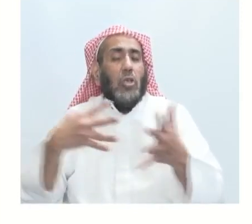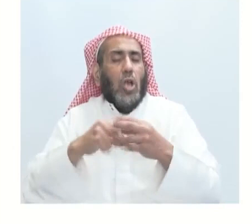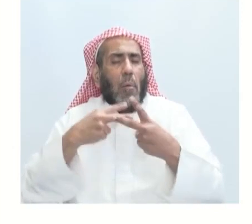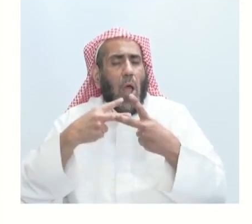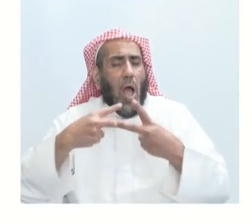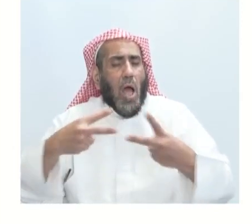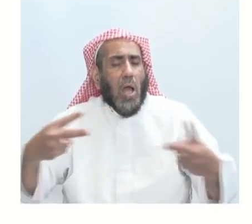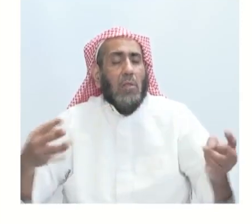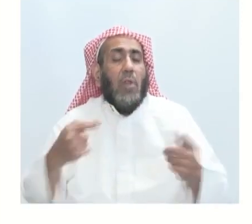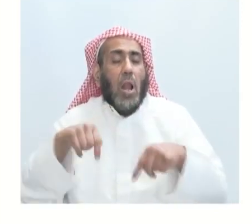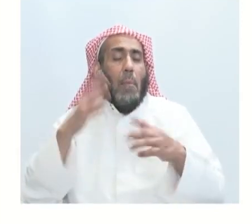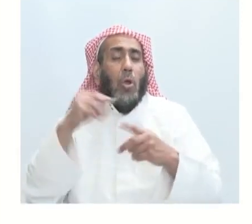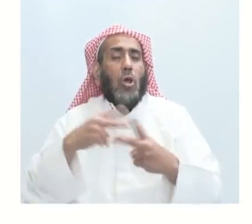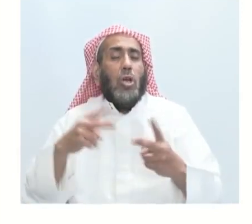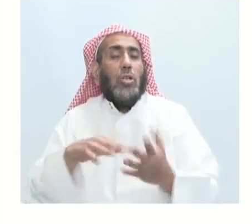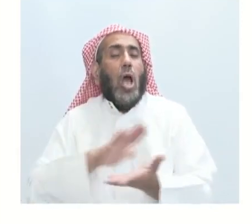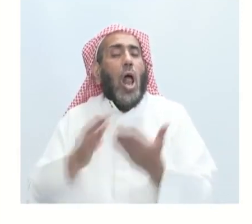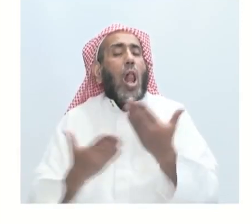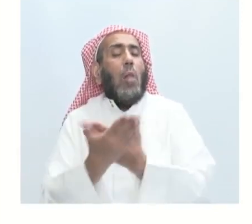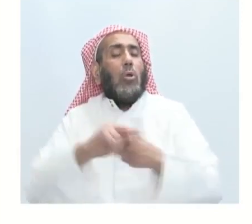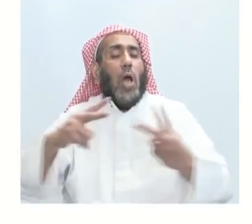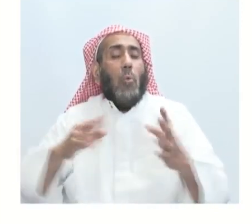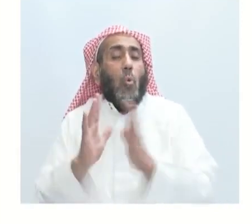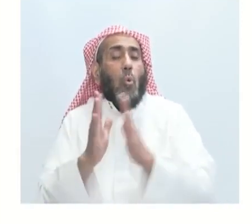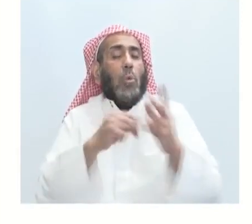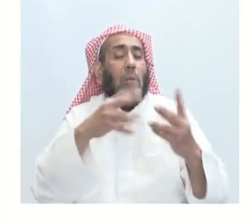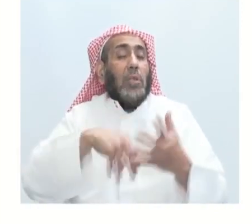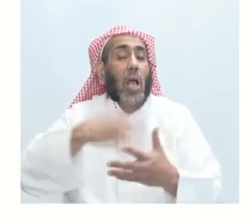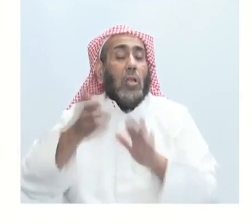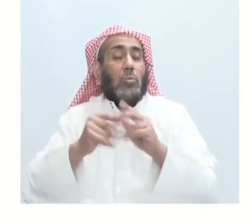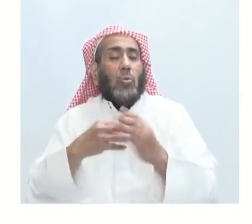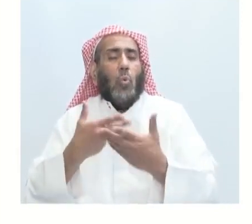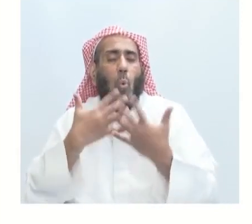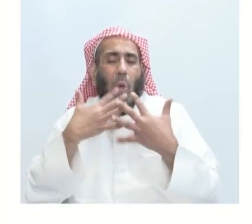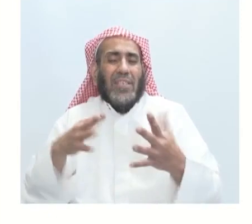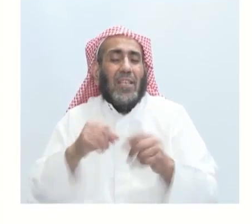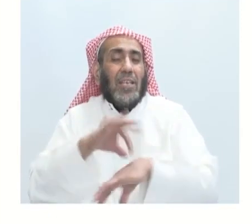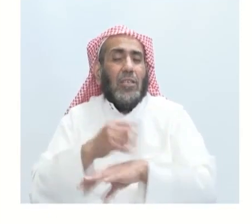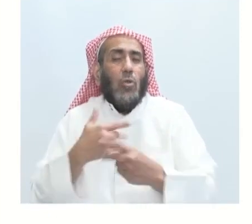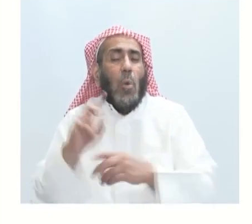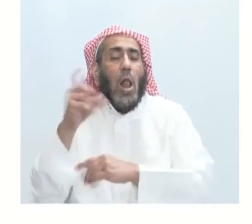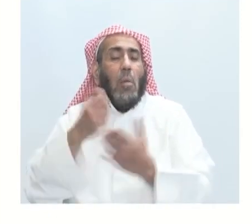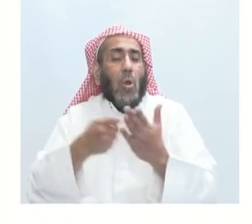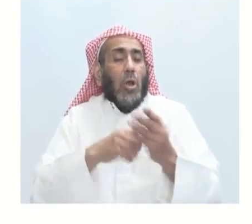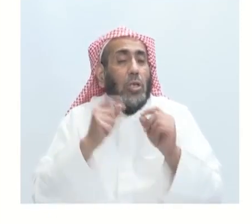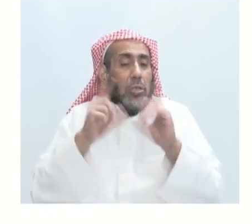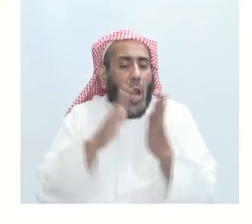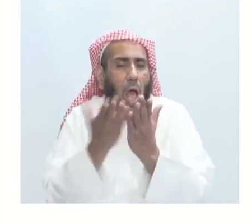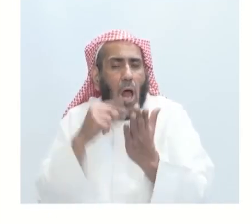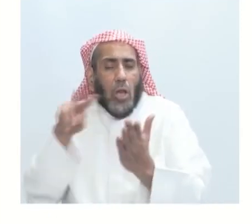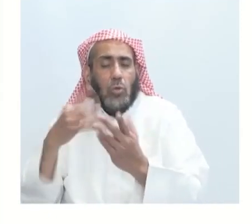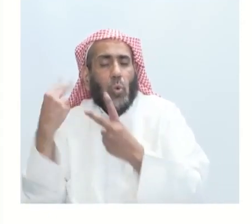في انحاء الم الملكه كثرت المطابع والمكتبات ايضا التي احيت كتب التراث ويسرت على الناس ق ما تحل ادباء المملكه الاطلاع على